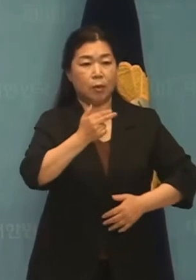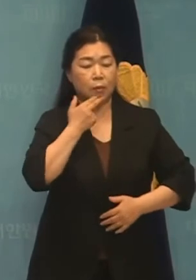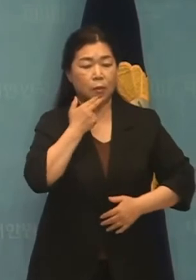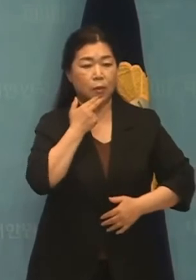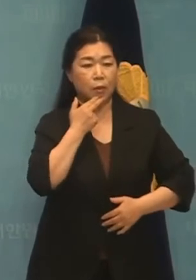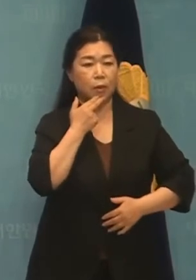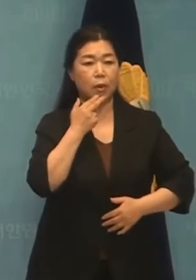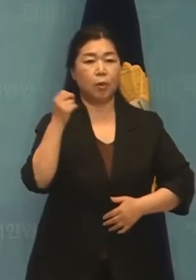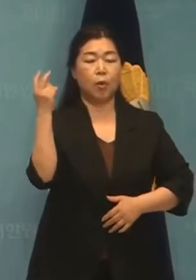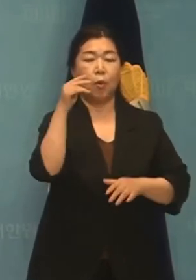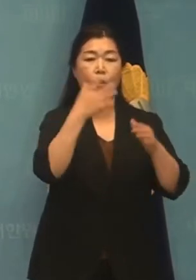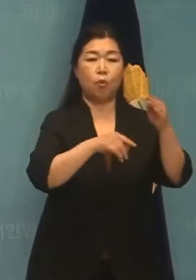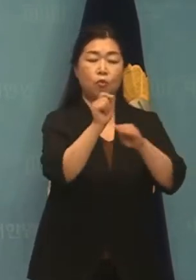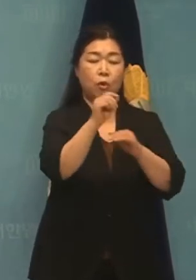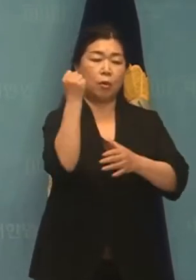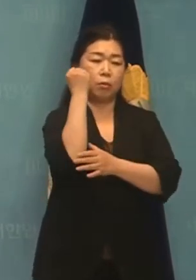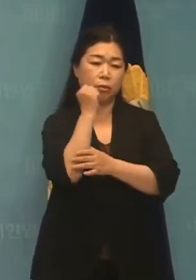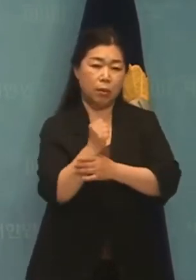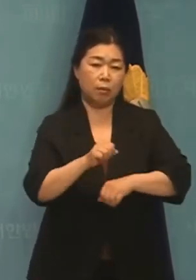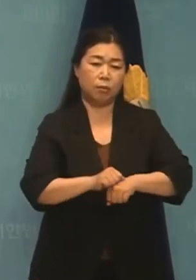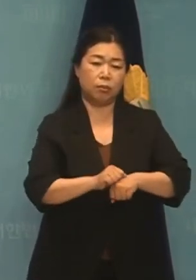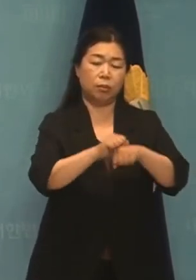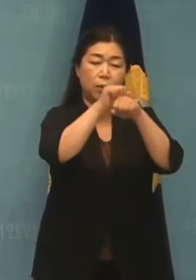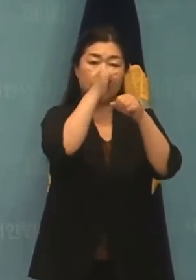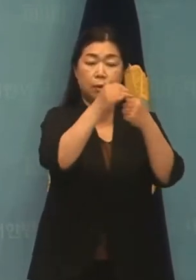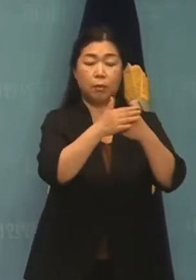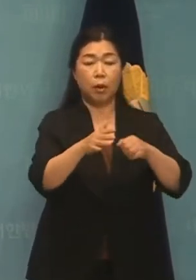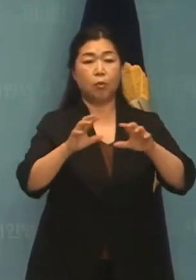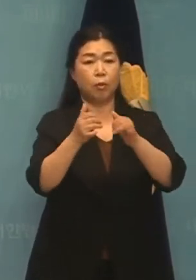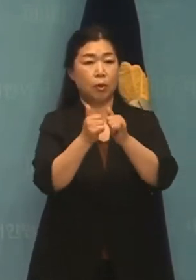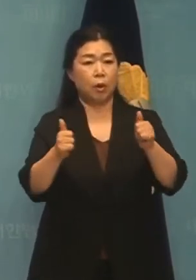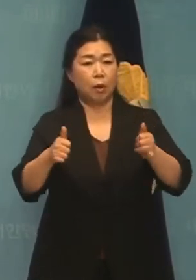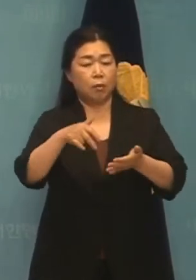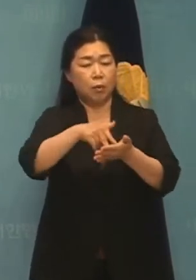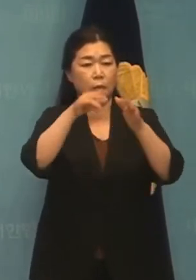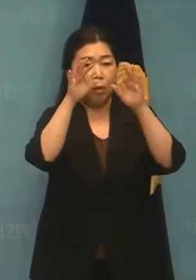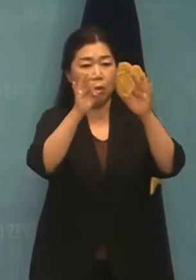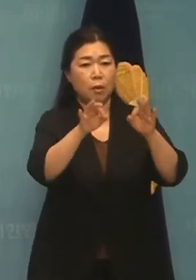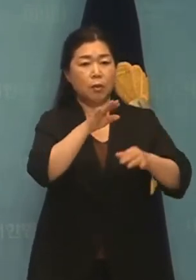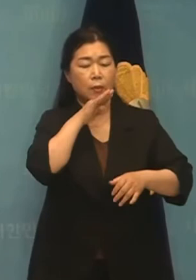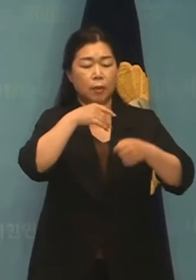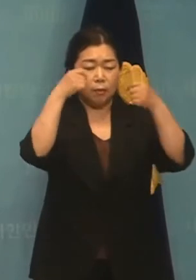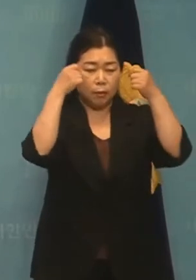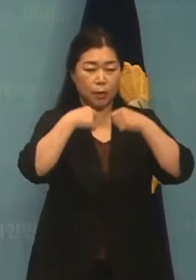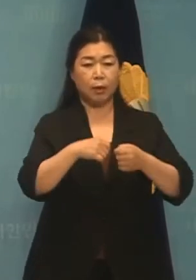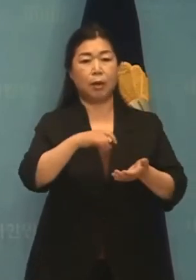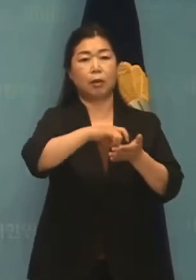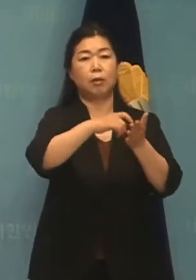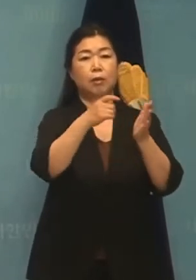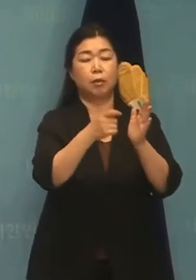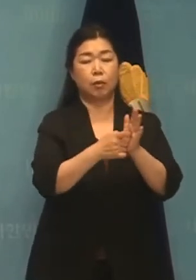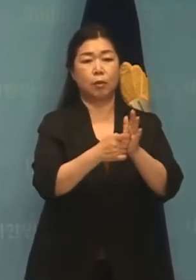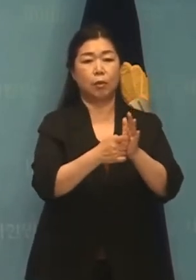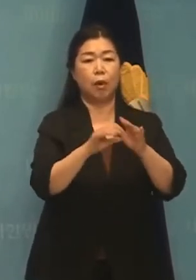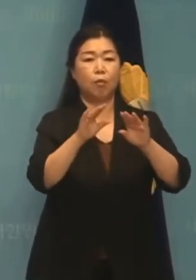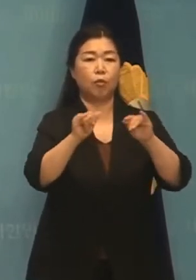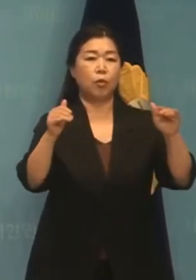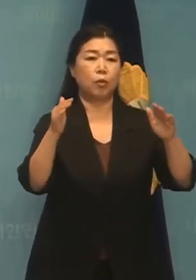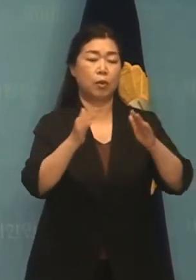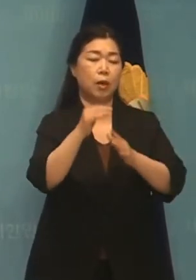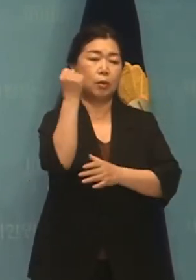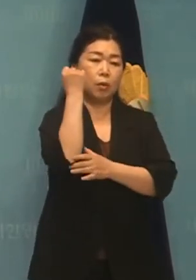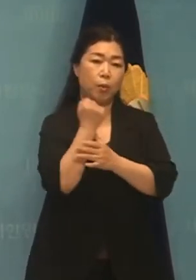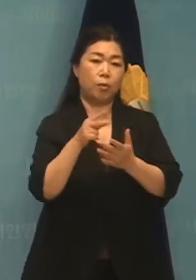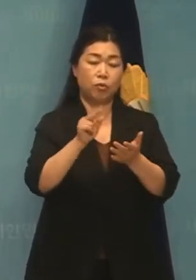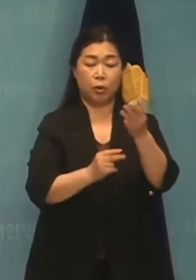부패가 켜켜이 쌓여 국민들 눈에 피눈물 흘리게 한 부동산 적폐가 되어버린